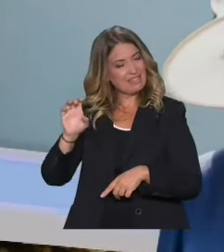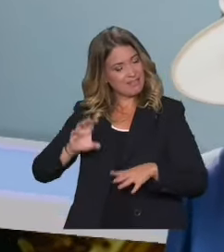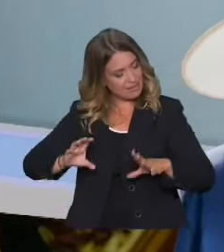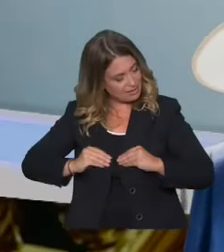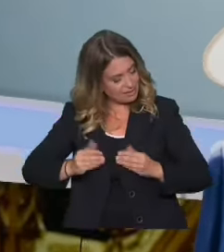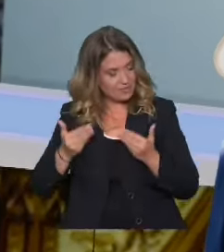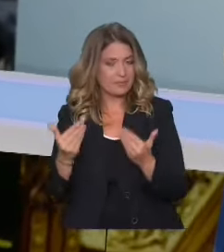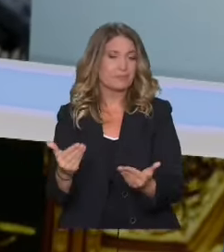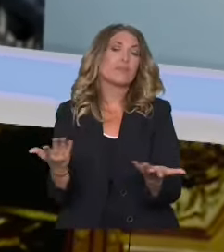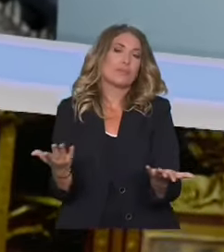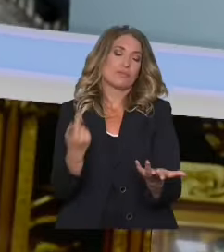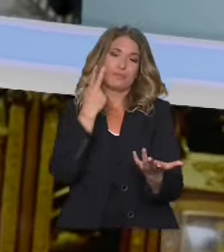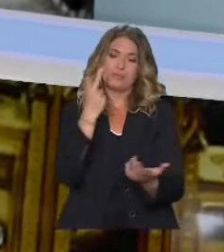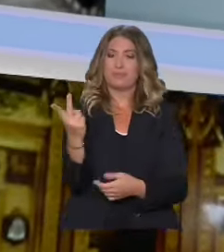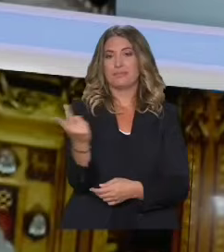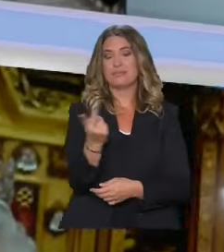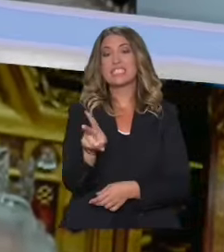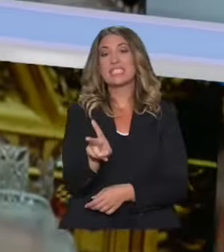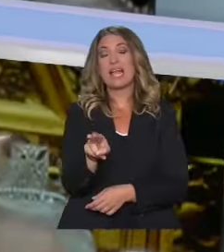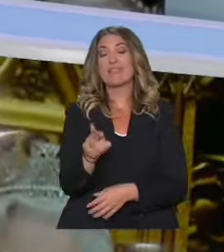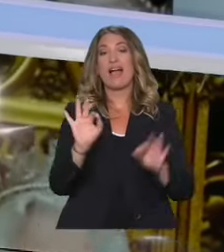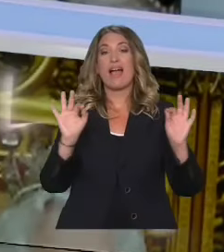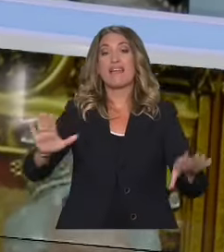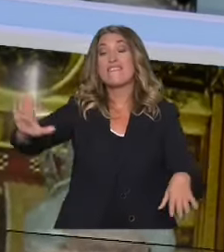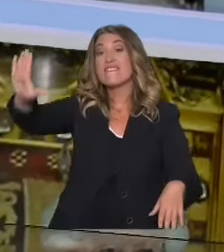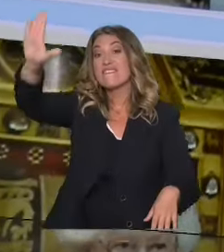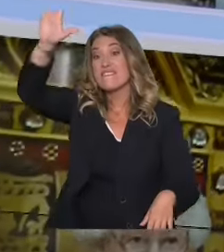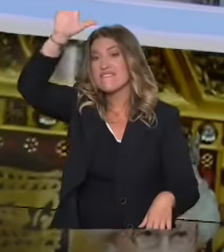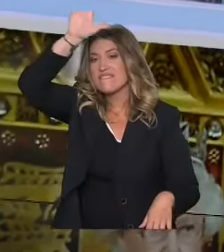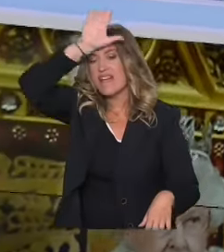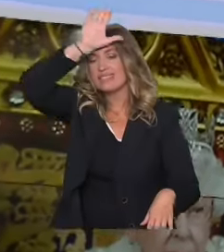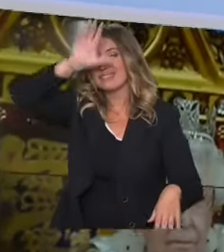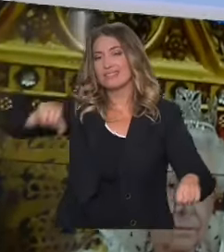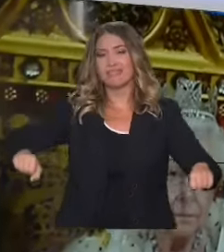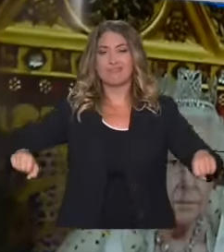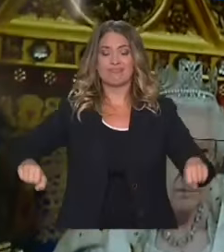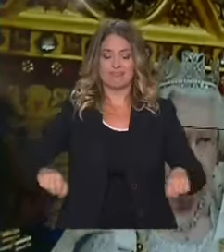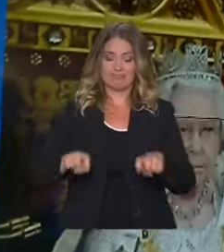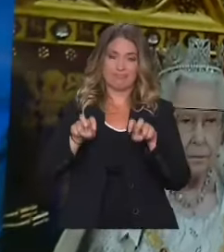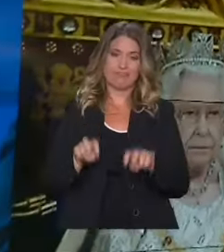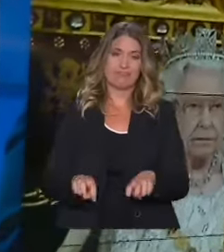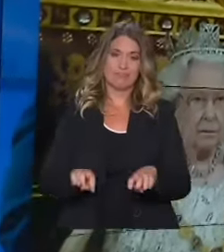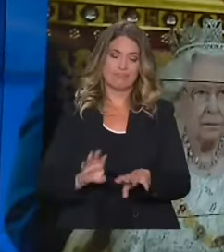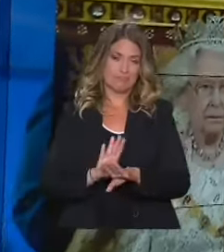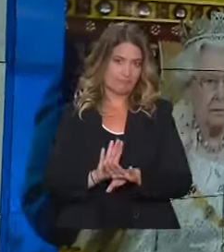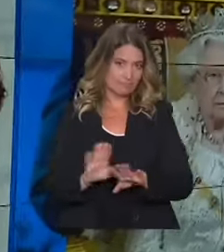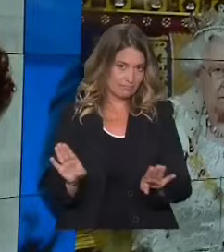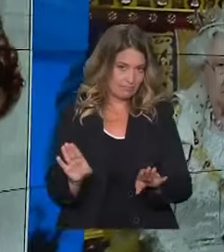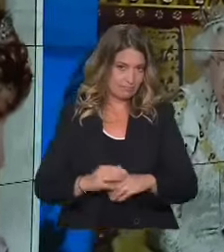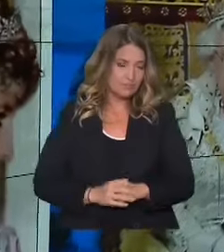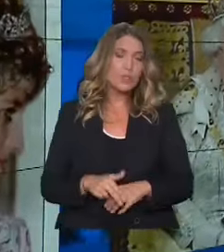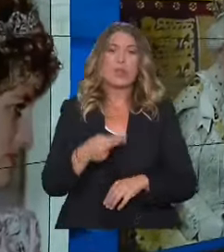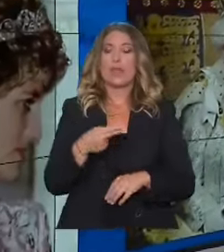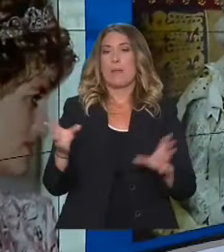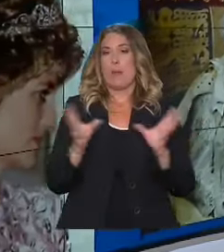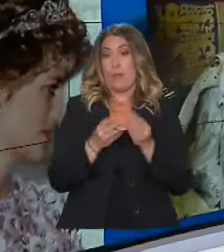νέα πρόσωπα και αυτό θα είναι το νέο σκηνικό στον Βρετανικό θρόνο. Θα κλείσουμε εδώ για την ώρα το ζήτημα, το